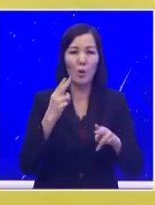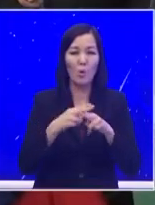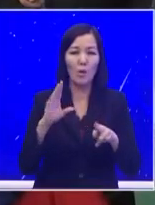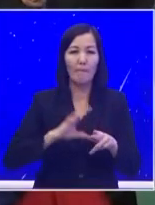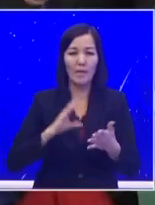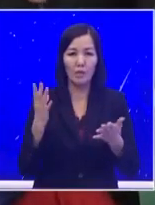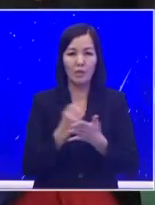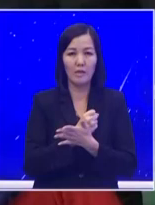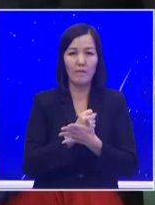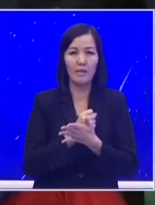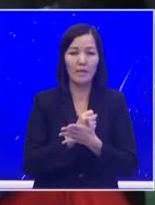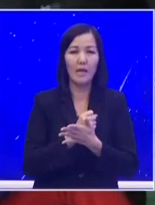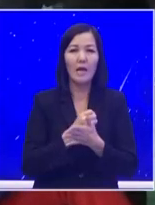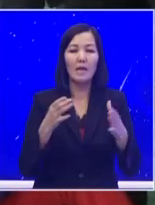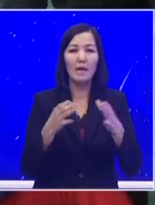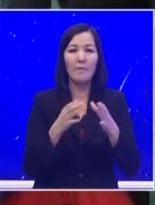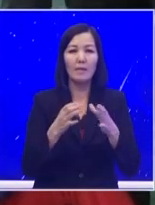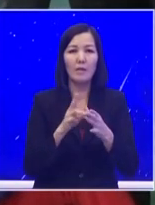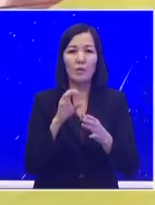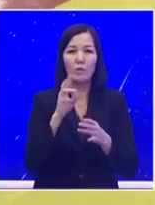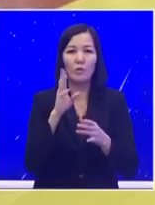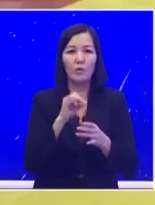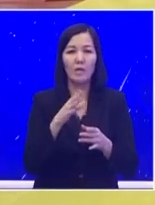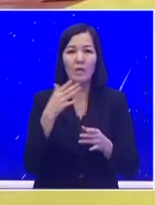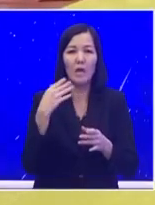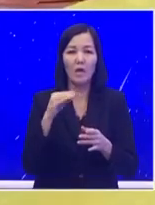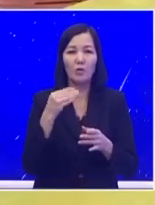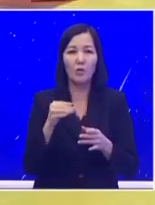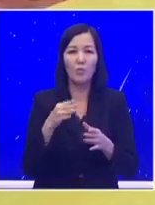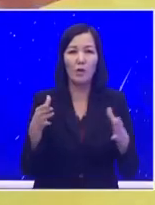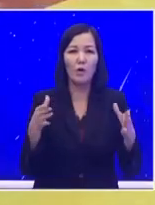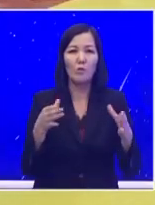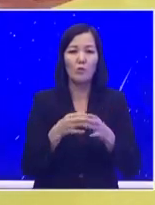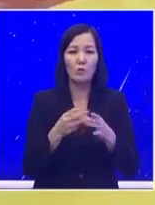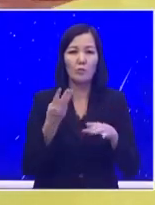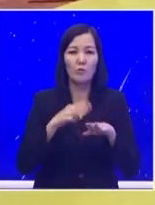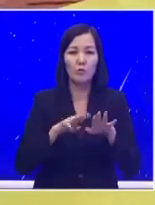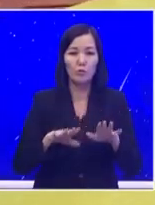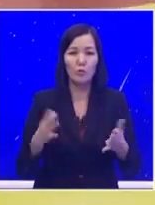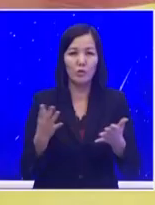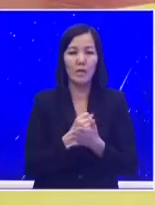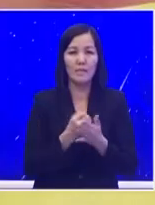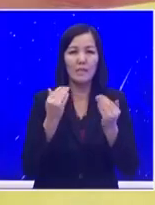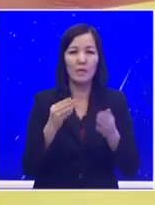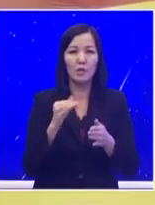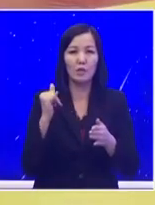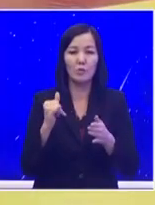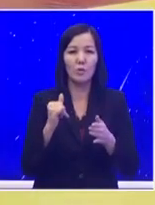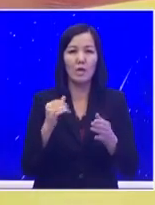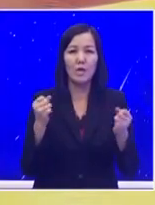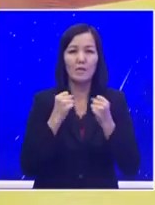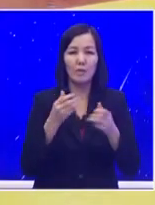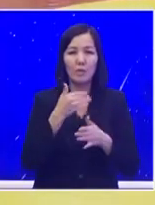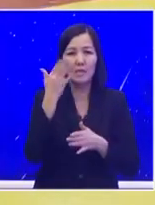алды. Осылайша балуандарымыз командалық есепте Түркістан мен Ақтөбе ұжымынан кейін 3-ші сатыға жайғасты. Енді жетісулық атлеттер